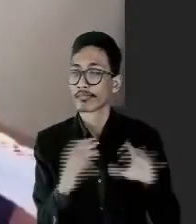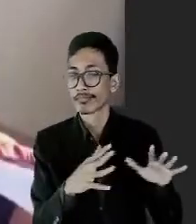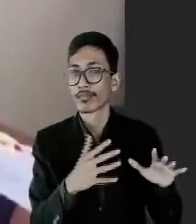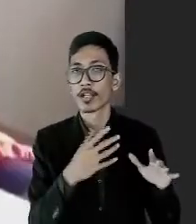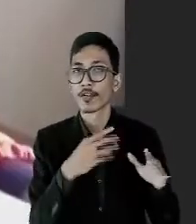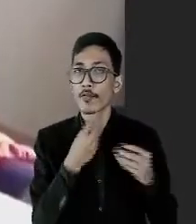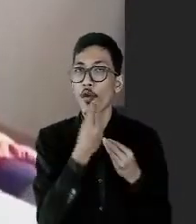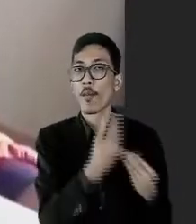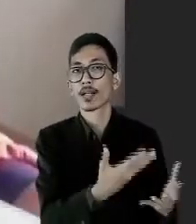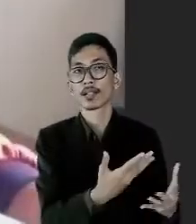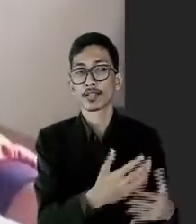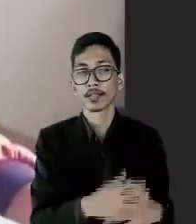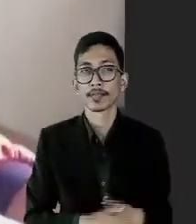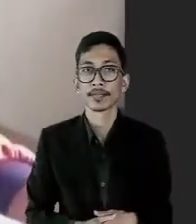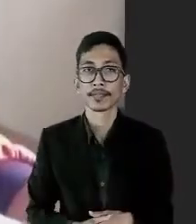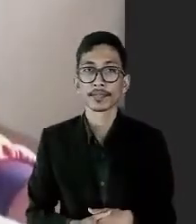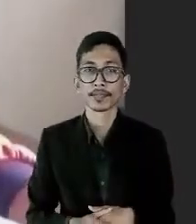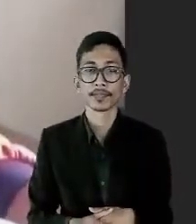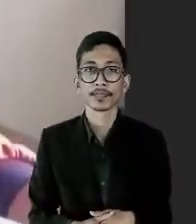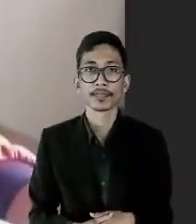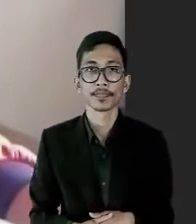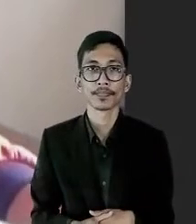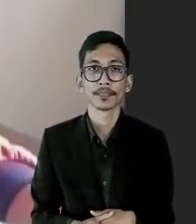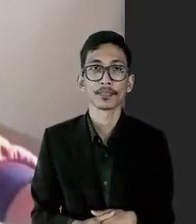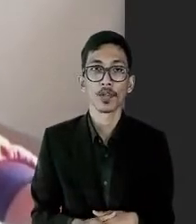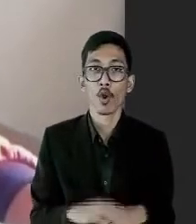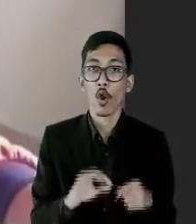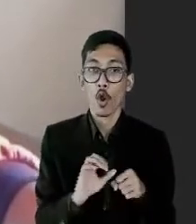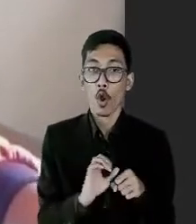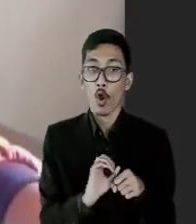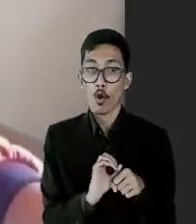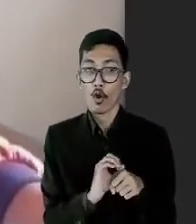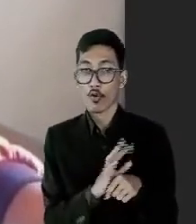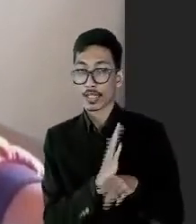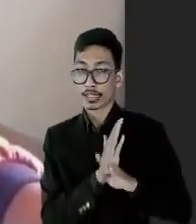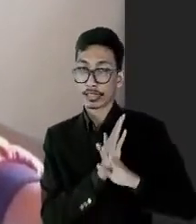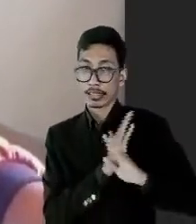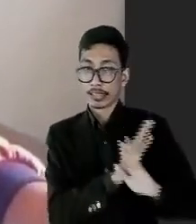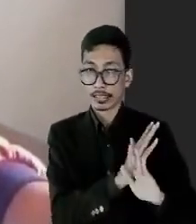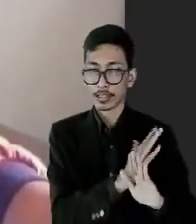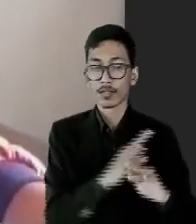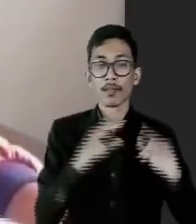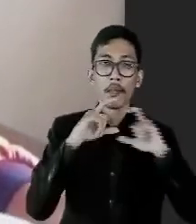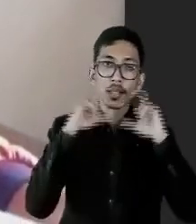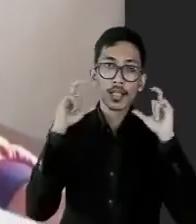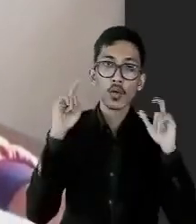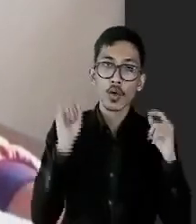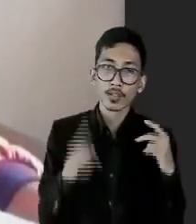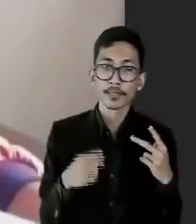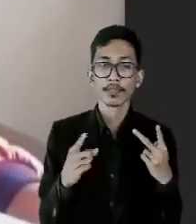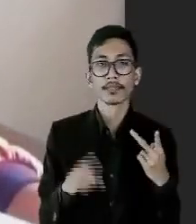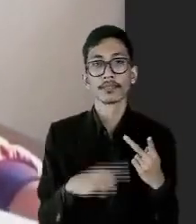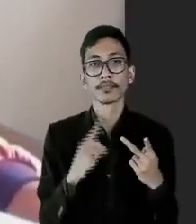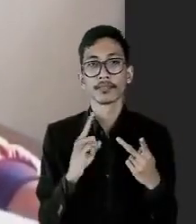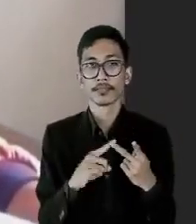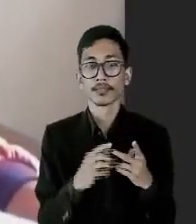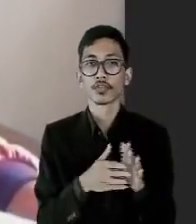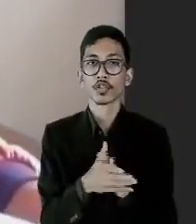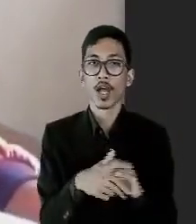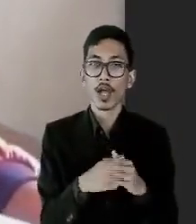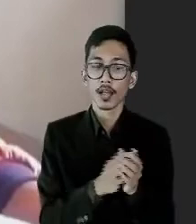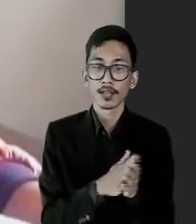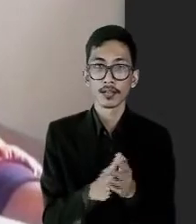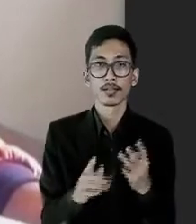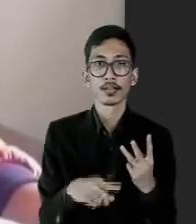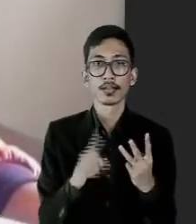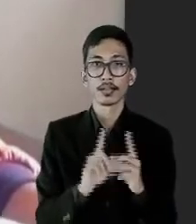kedua, agar terhindar dari COVID-19, jangan lupa menggunakan masker, jaga jarak, dan cuci tangan. Ingat,